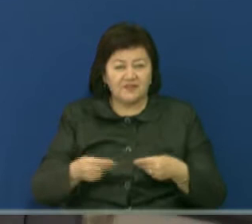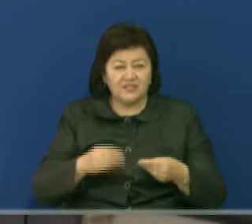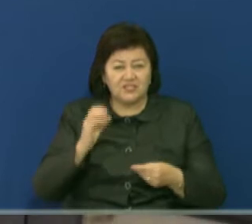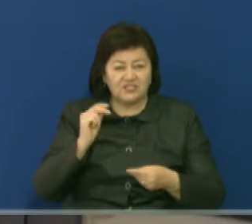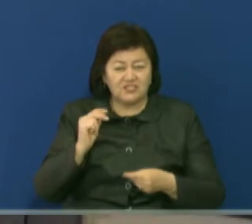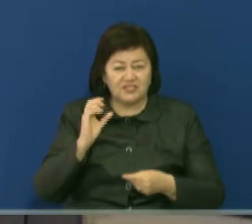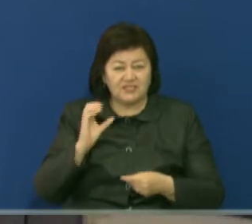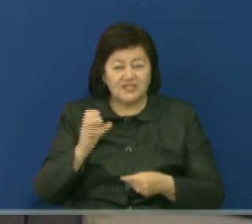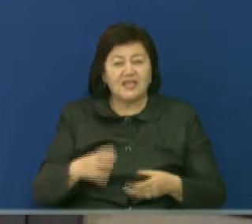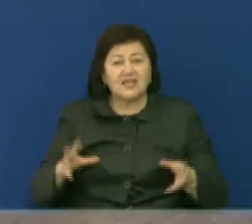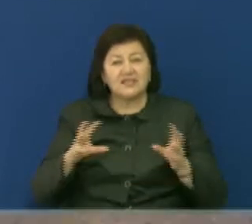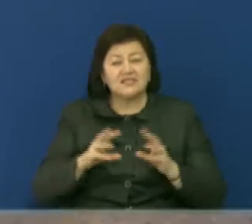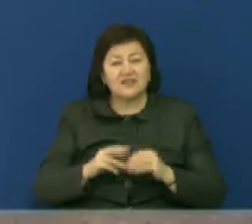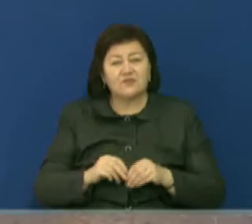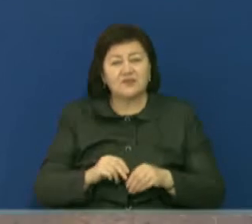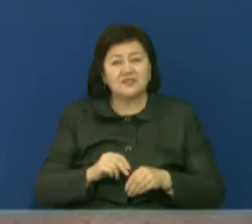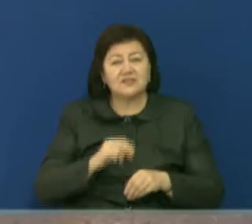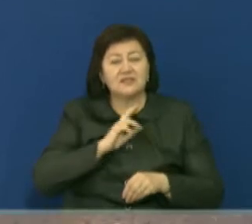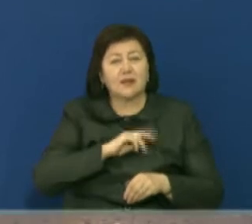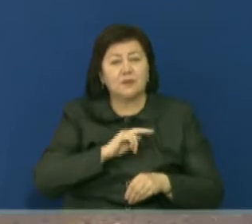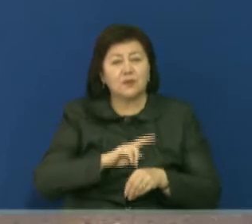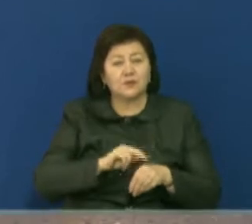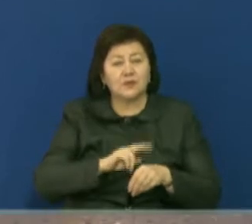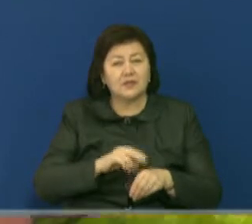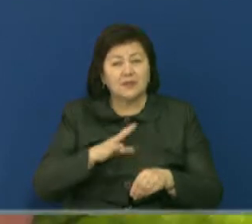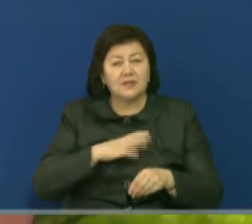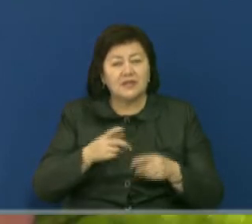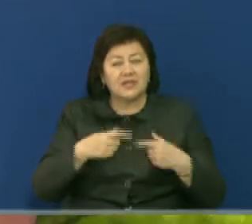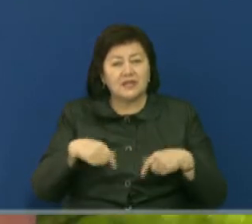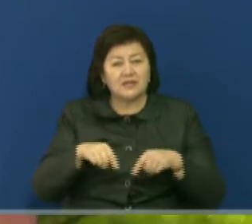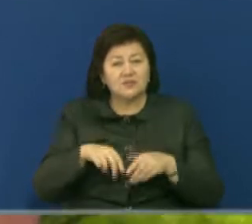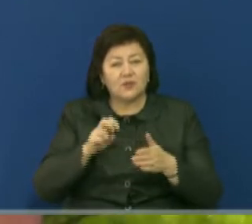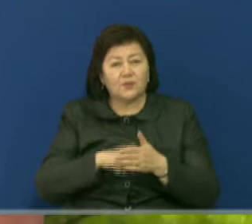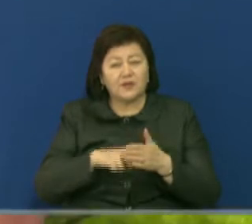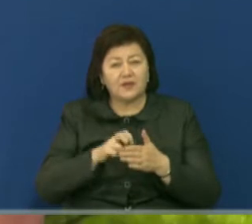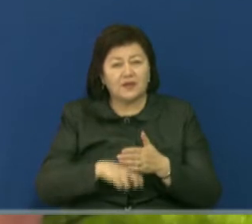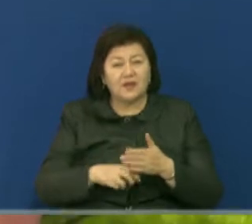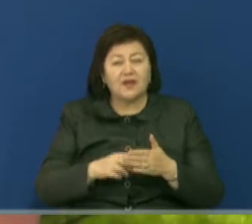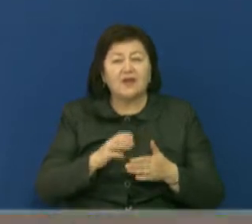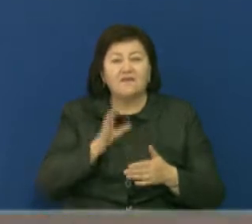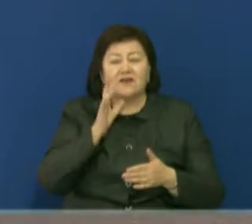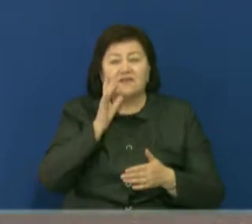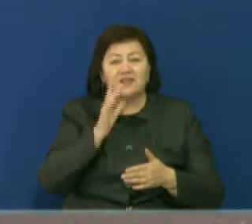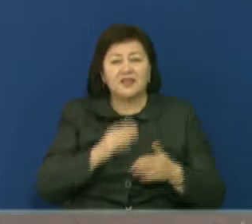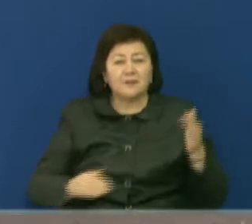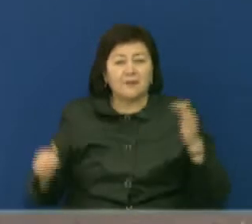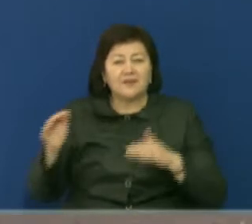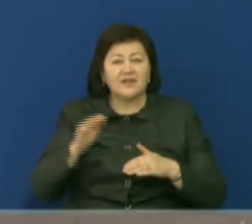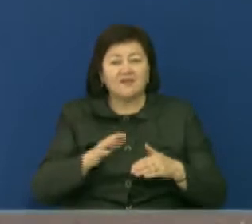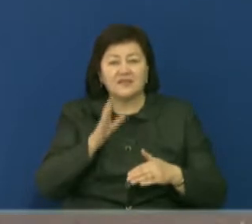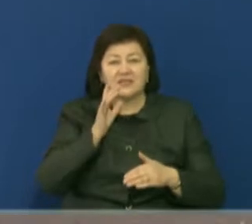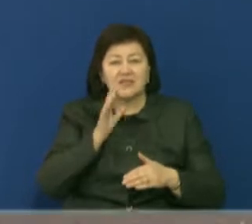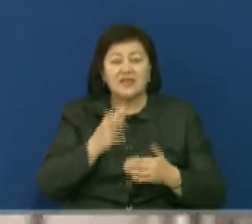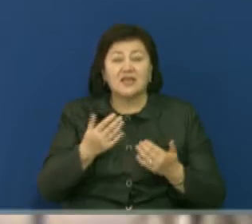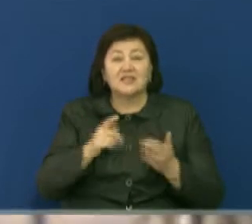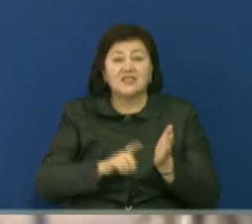чрезвычайным ситуациям совместно с сотрудниками полиции проведены рейдовые мероприятия по обеспечению безопасности в купальный сезон. Официальный срок купания